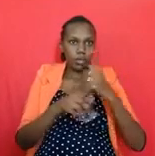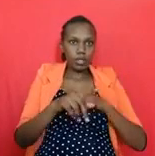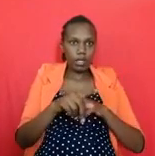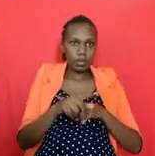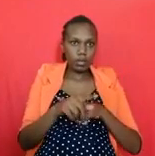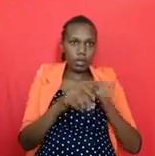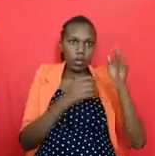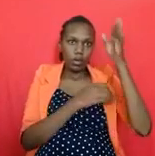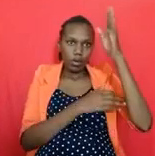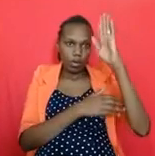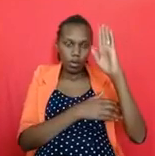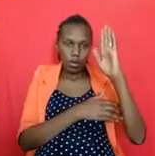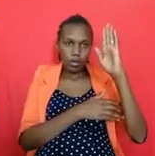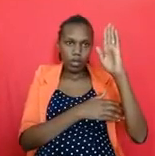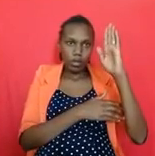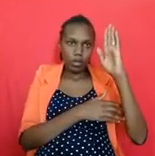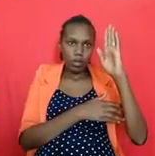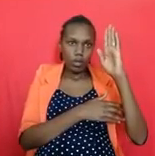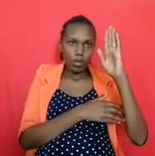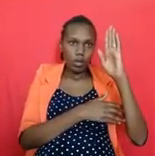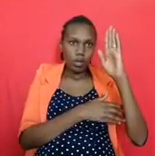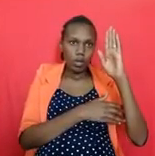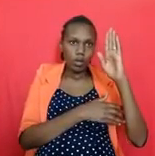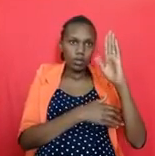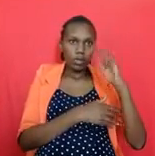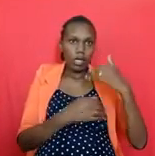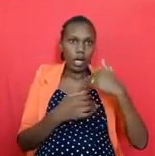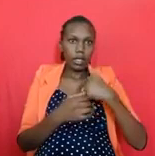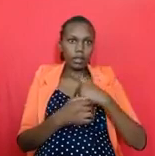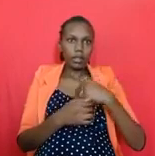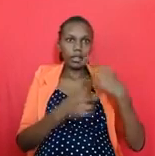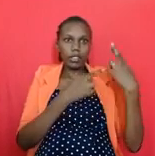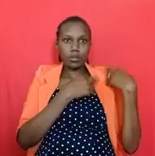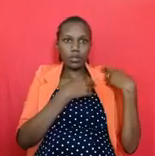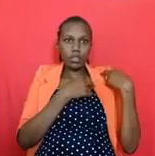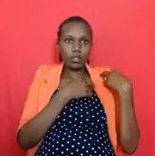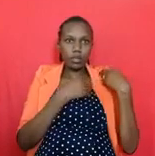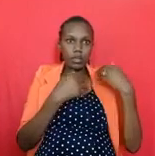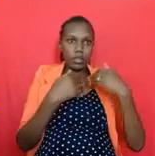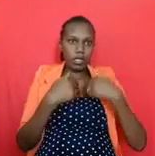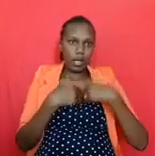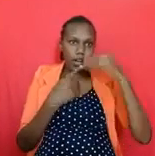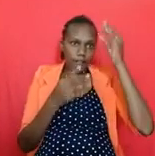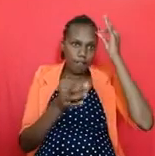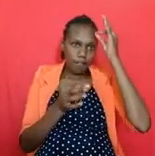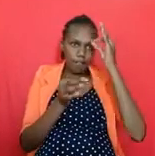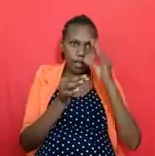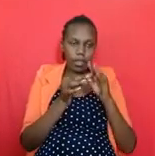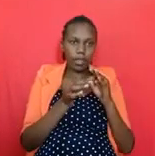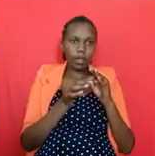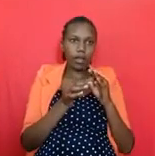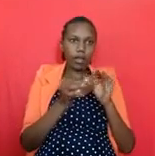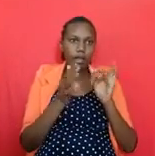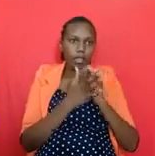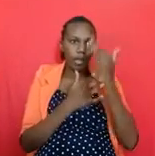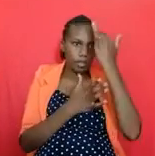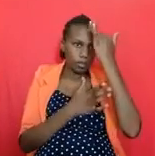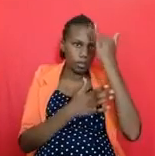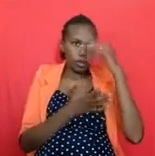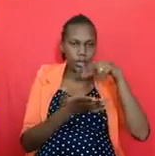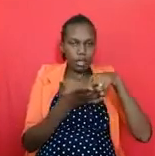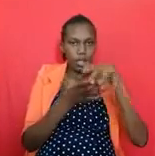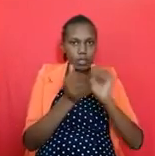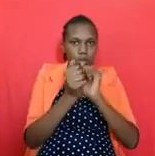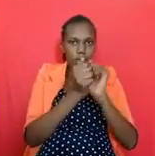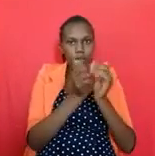mwathani mwarwa ithe witu aroya ikinya ria witikio nikio tukurugama hamwe